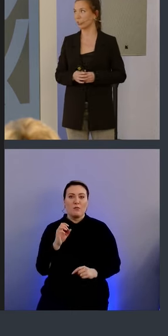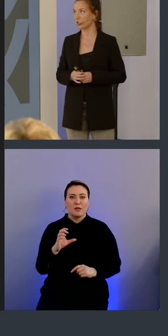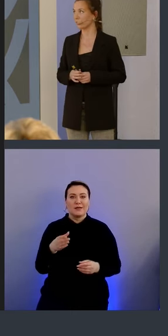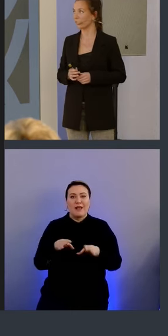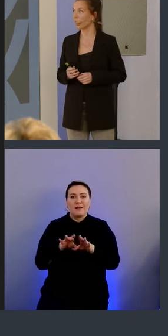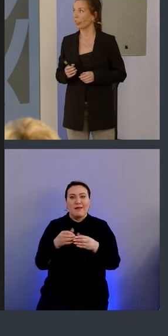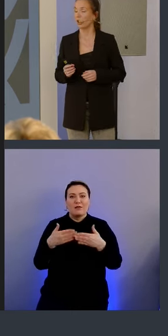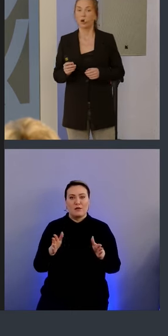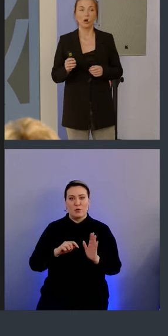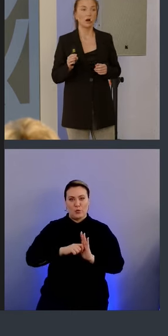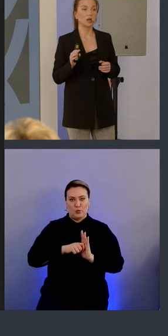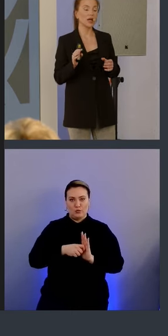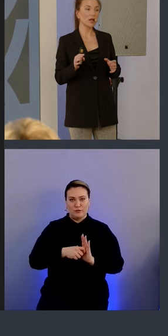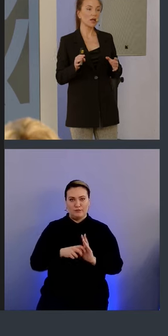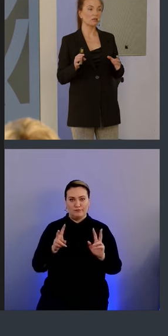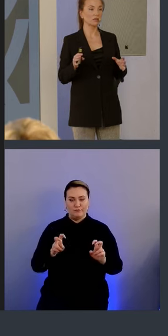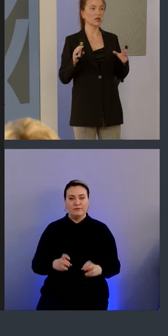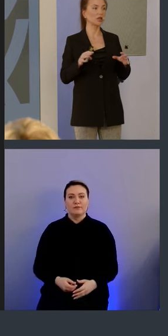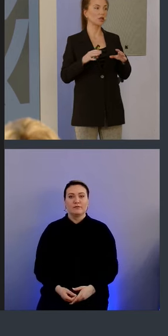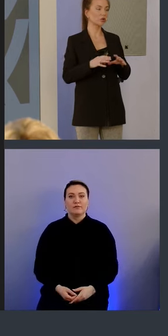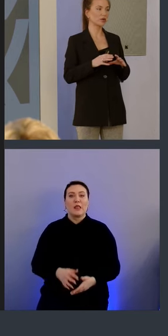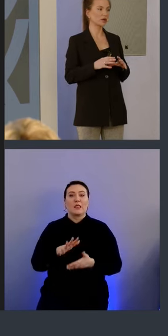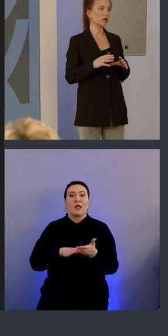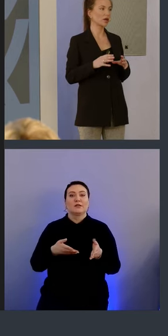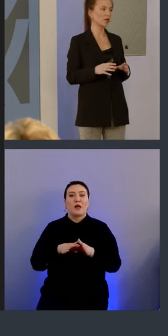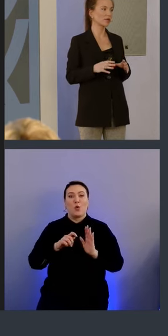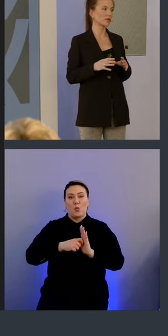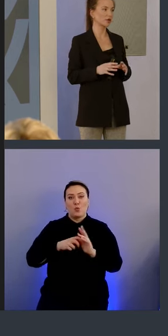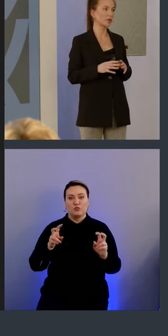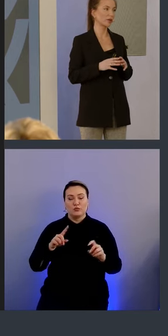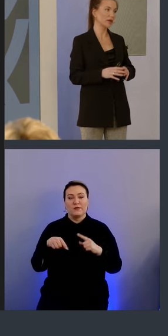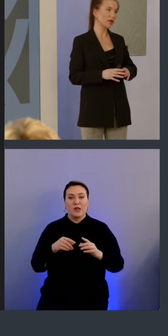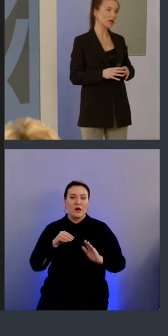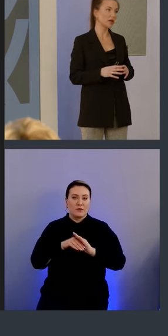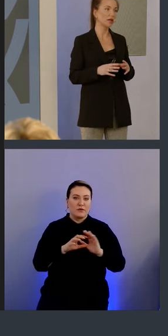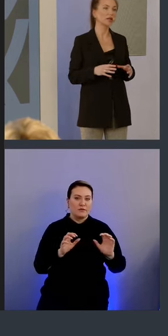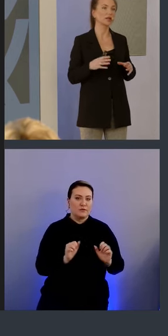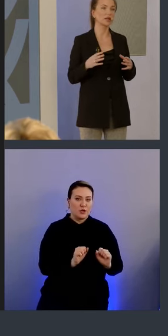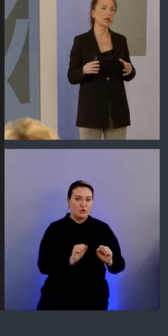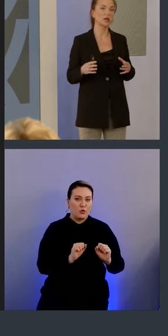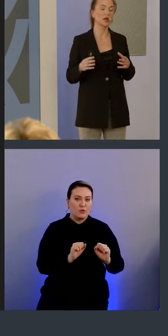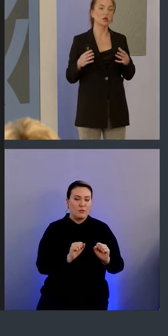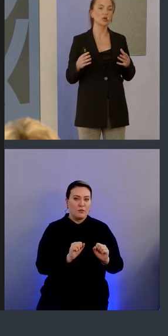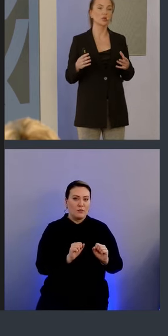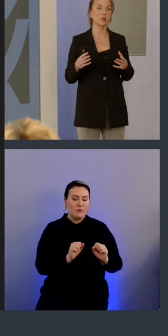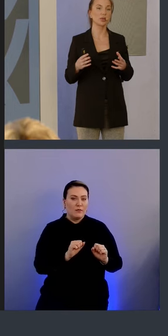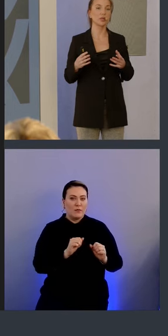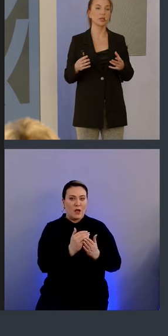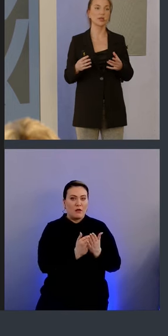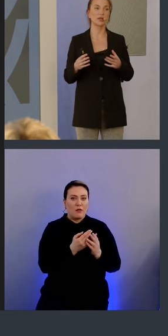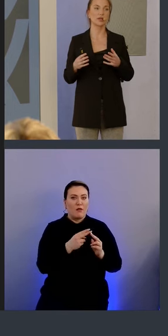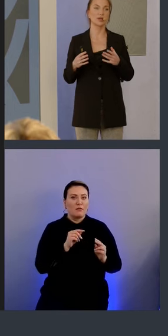открытый ключ. Далее закрытый ключ у нас всегда хранится в защищенном контейнере, и этот контейнер должен